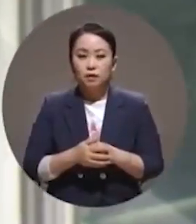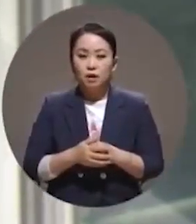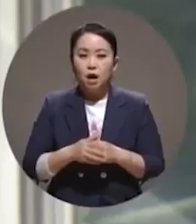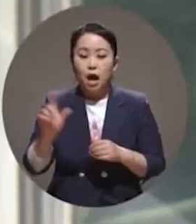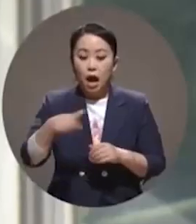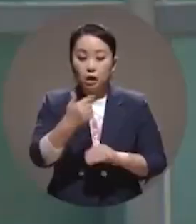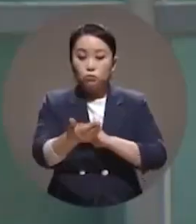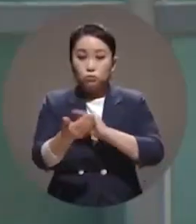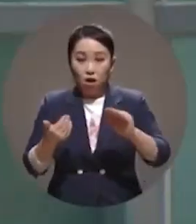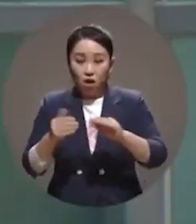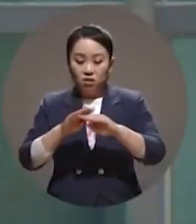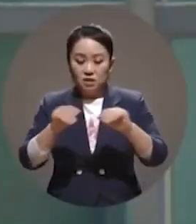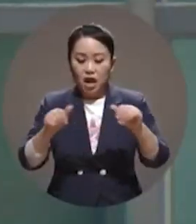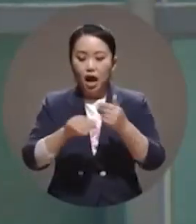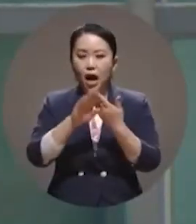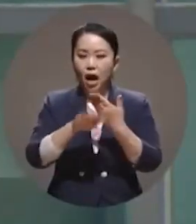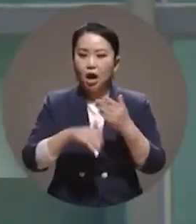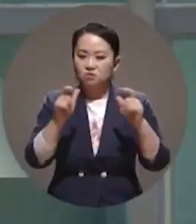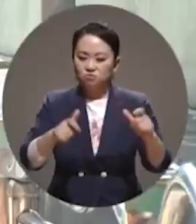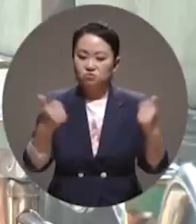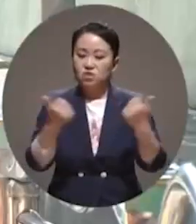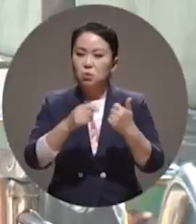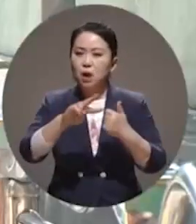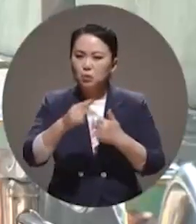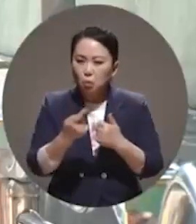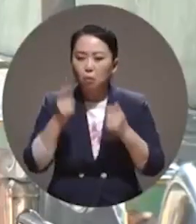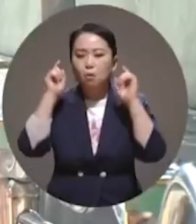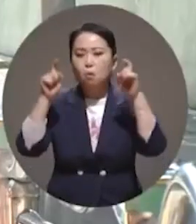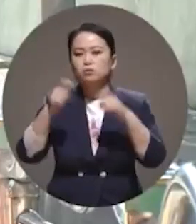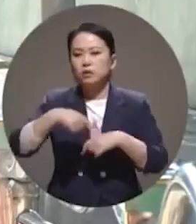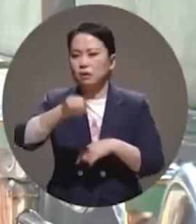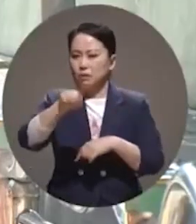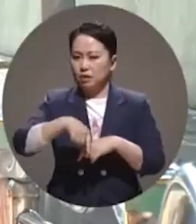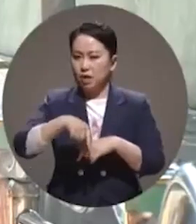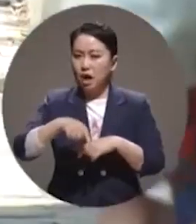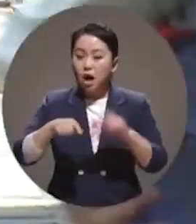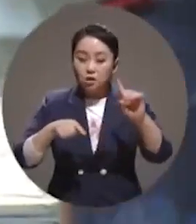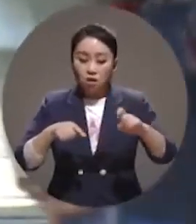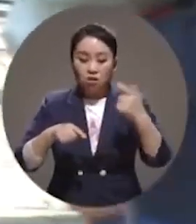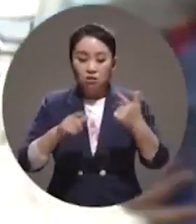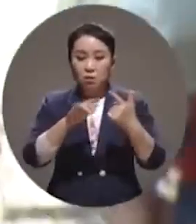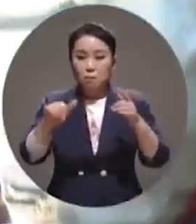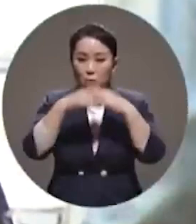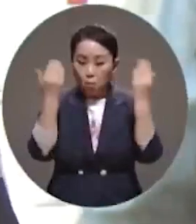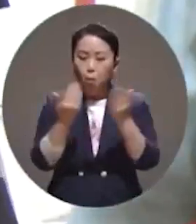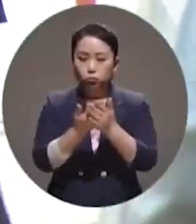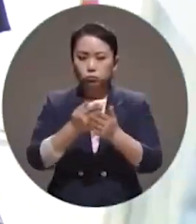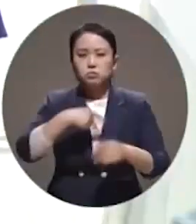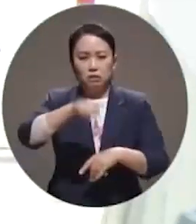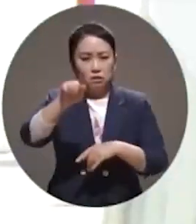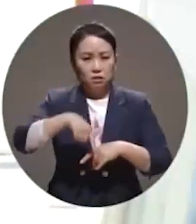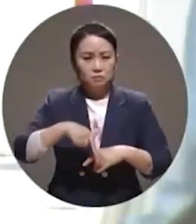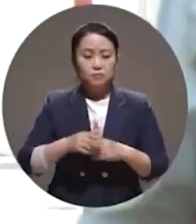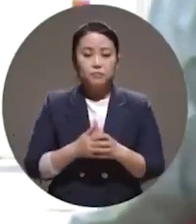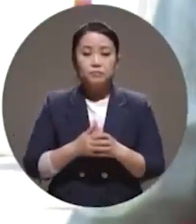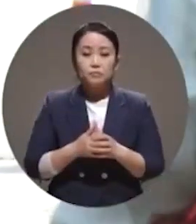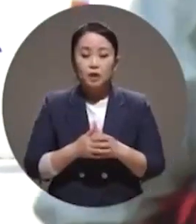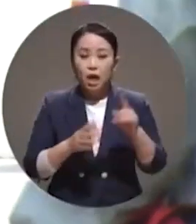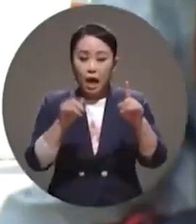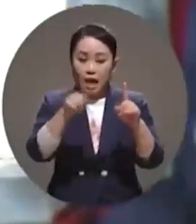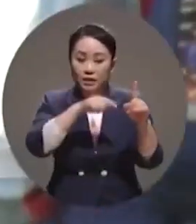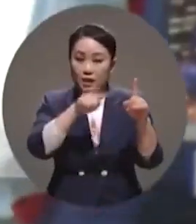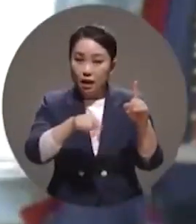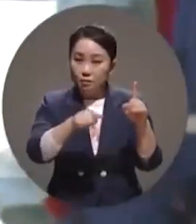하루 전 사하구의회도 호주로 갔습니다. 소속 의원 16명 전원이 출장길에 올랐습니다.